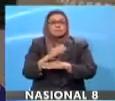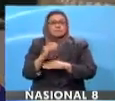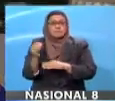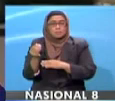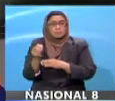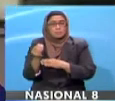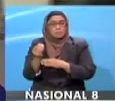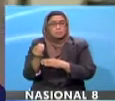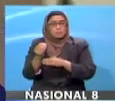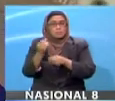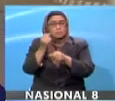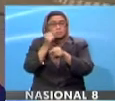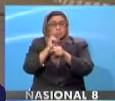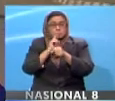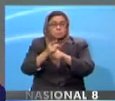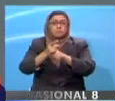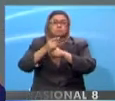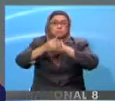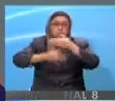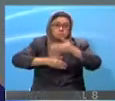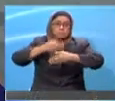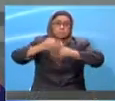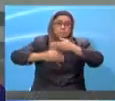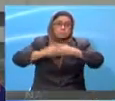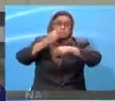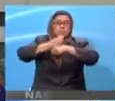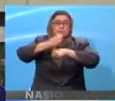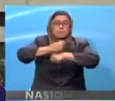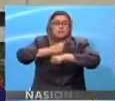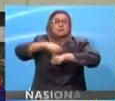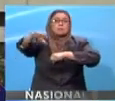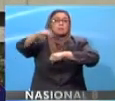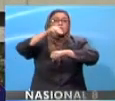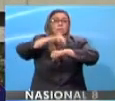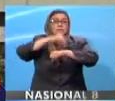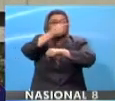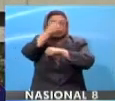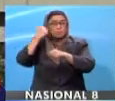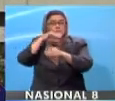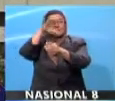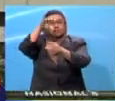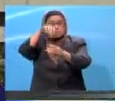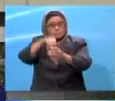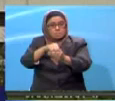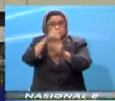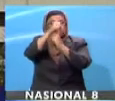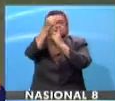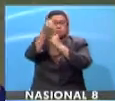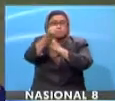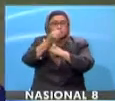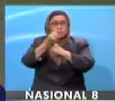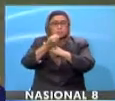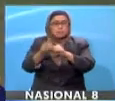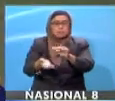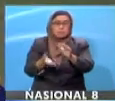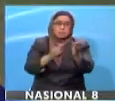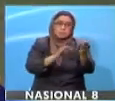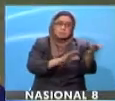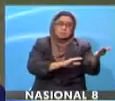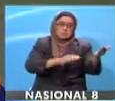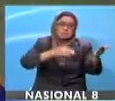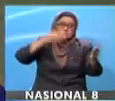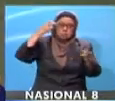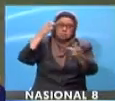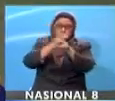Kerja-kerja ini memang agak memakan masa, tambahan pula melibatkan keadaan jenazah yang sukar dikenal pasti dan